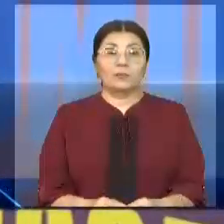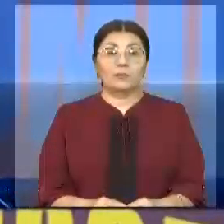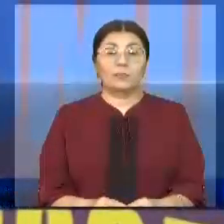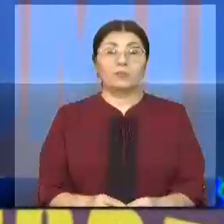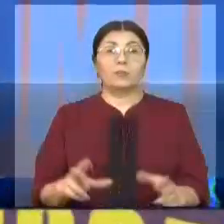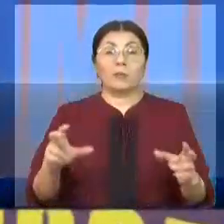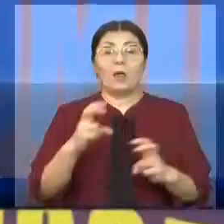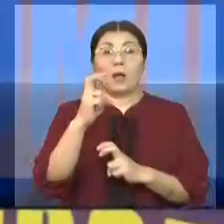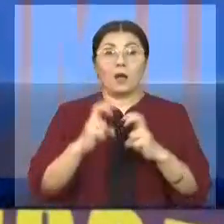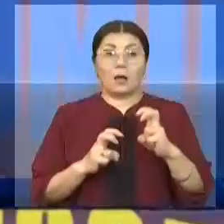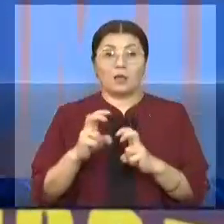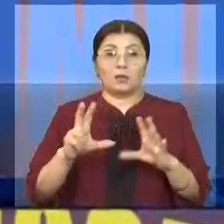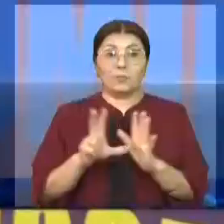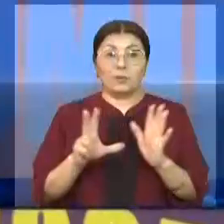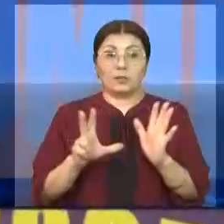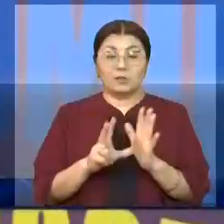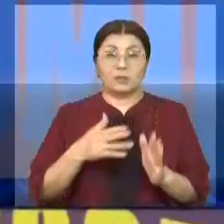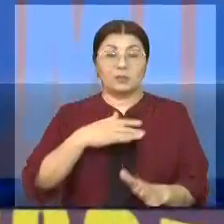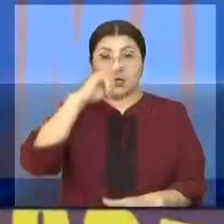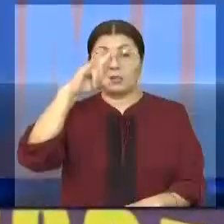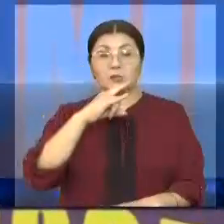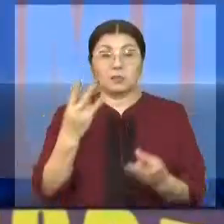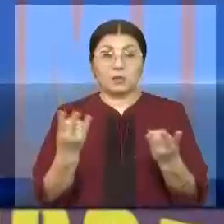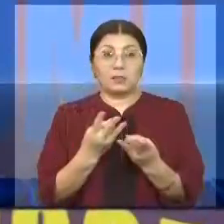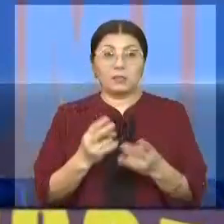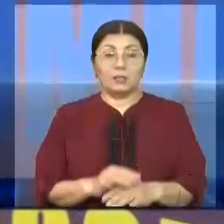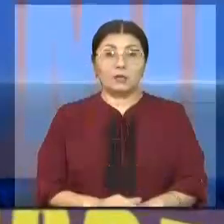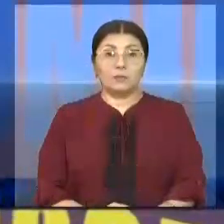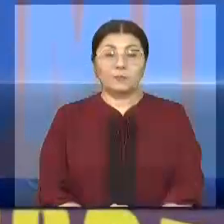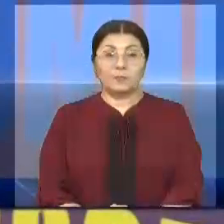Қазақстанға керек зат. Себебі біздің неміз